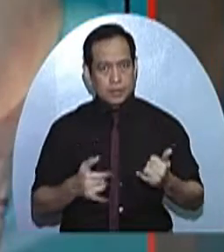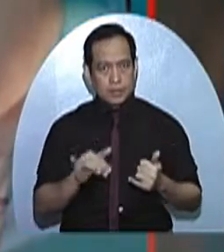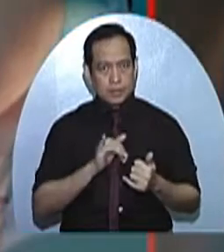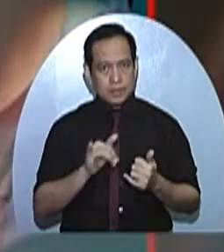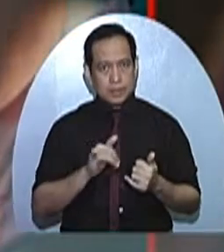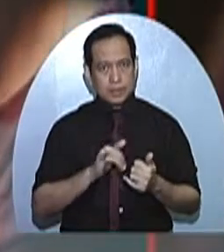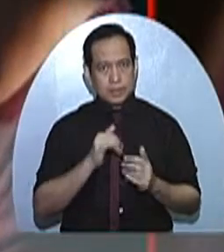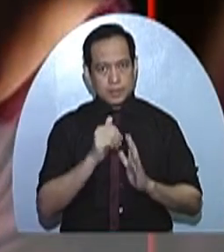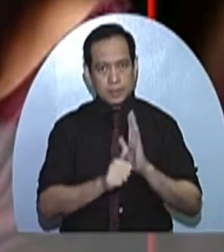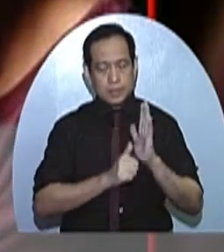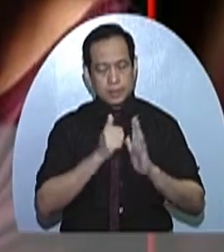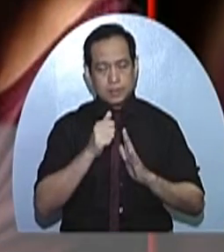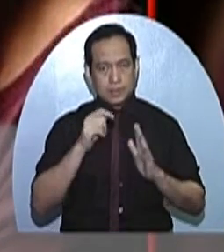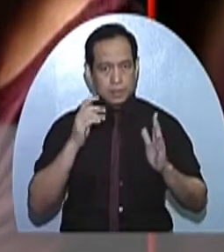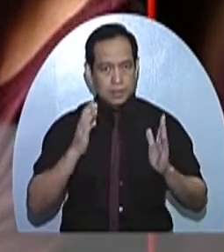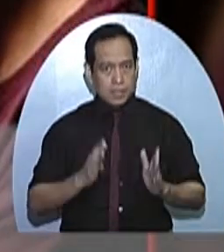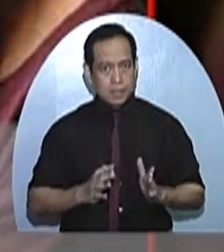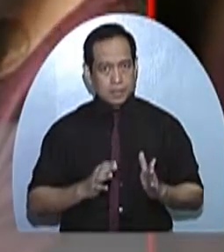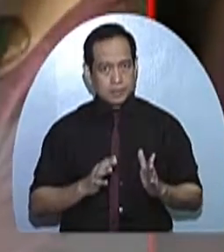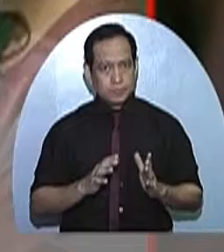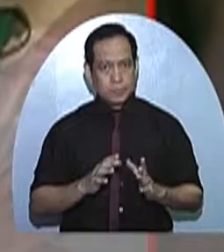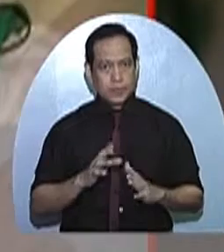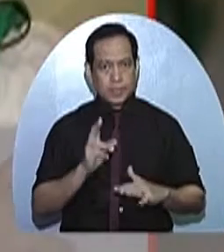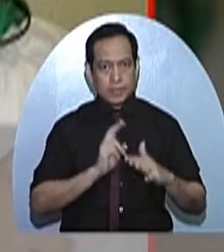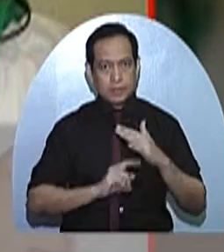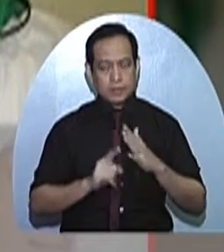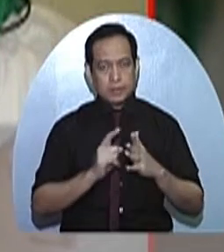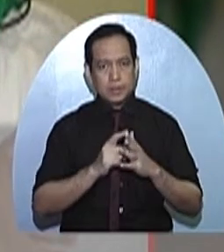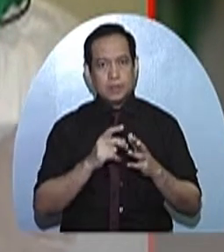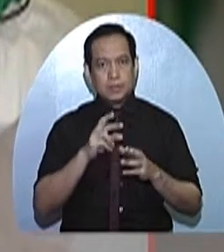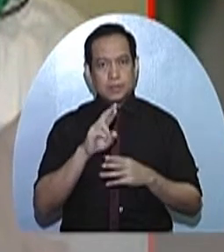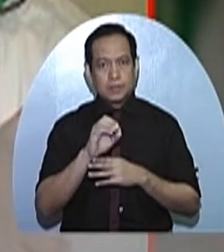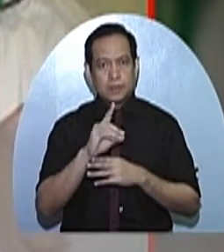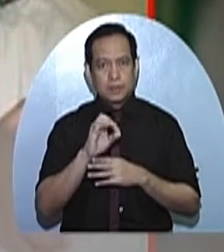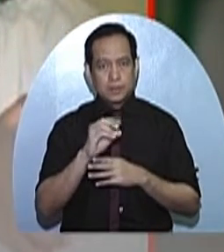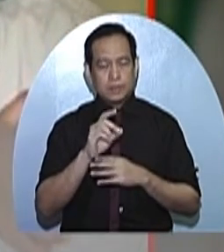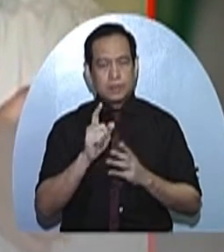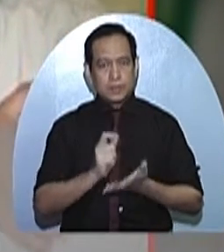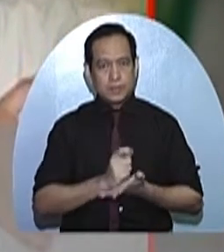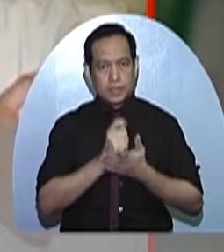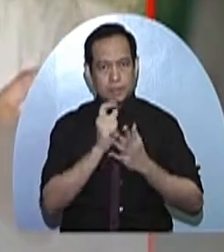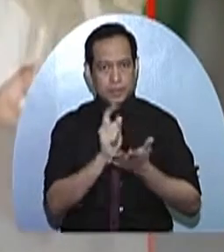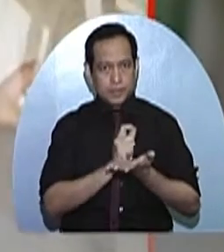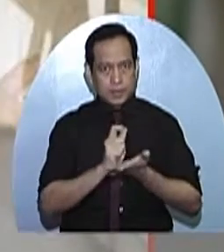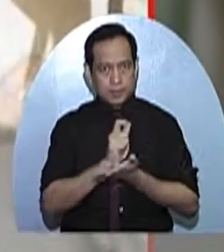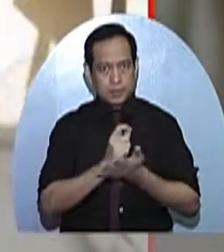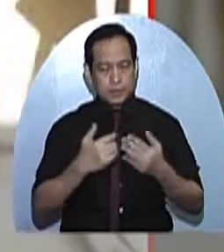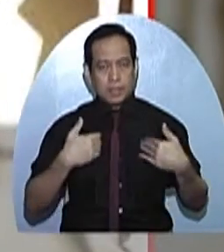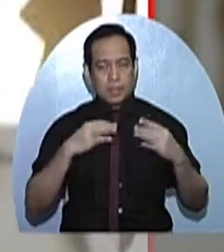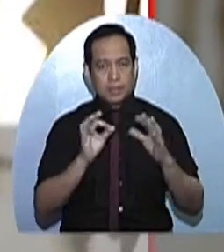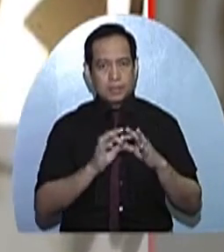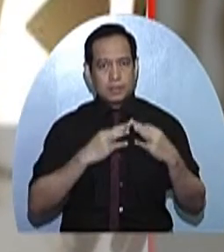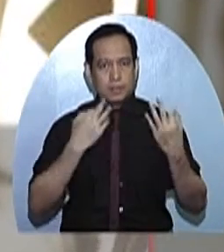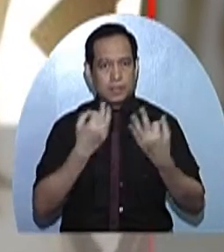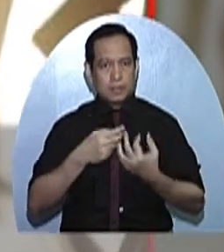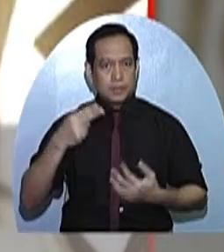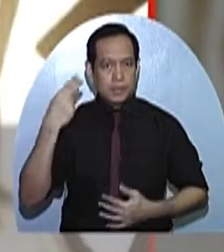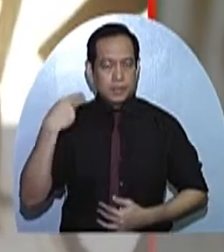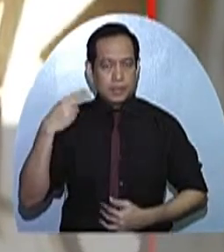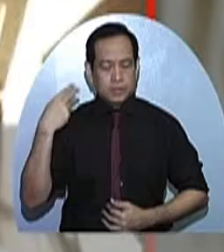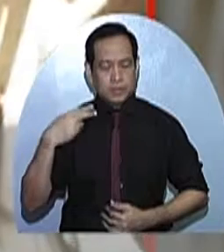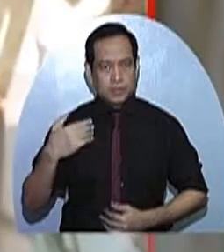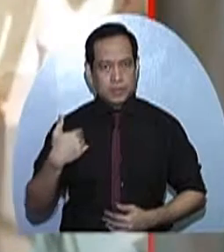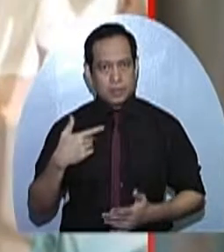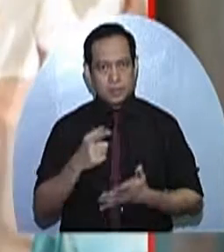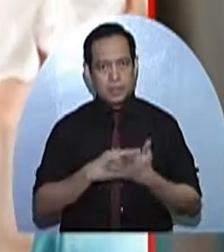sumusunod. Katulad ng edad ng tao, sumasailalim sa radiotherapy treatment, mayroong family